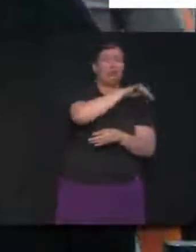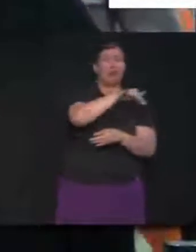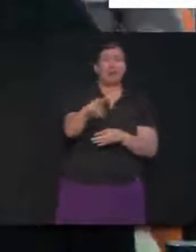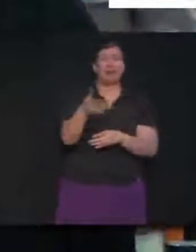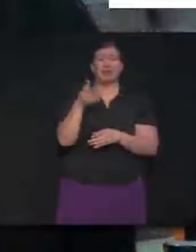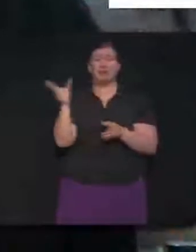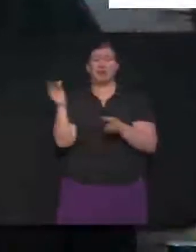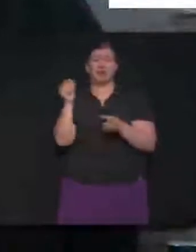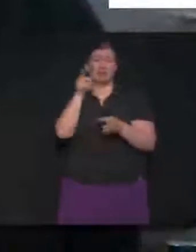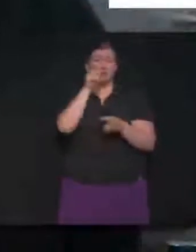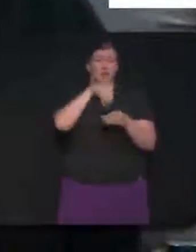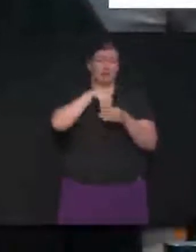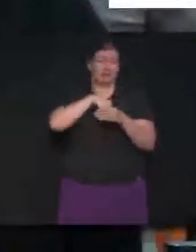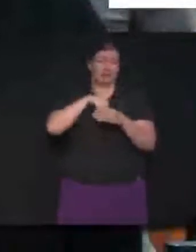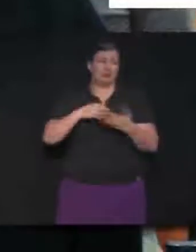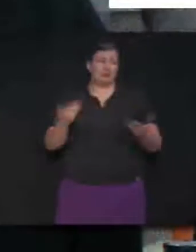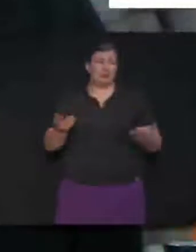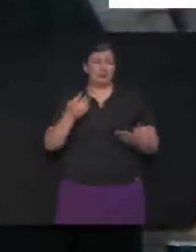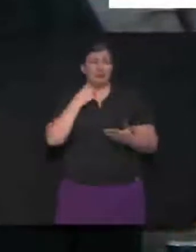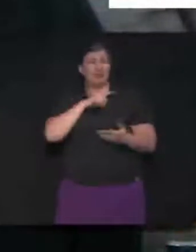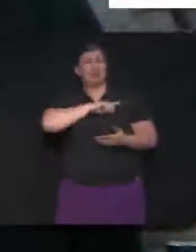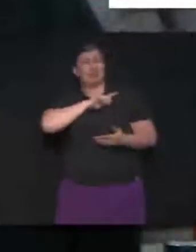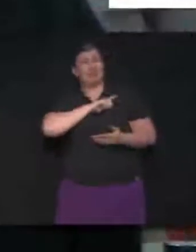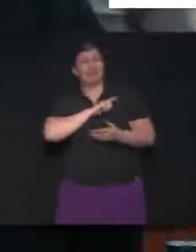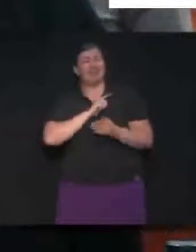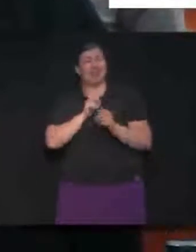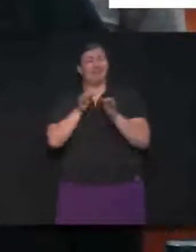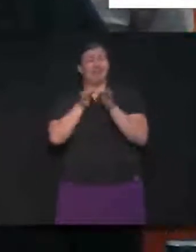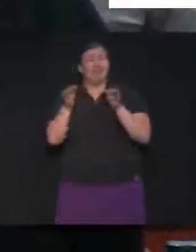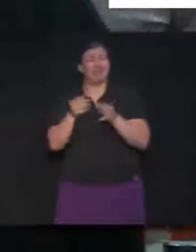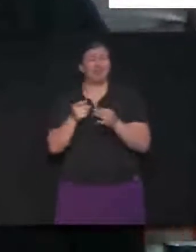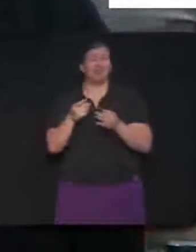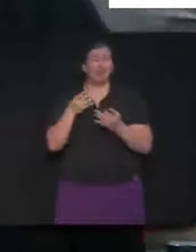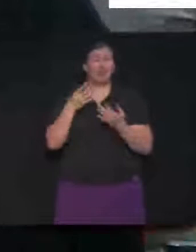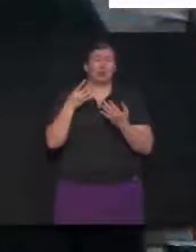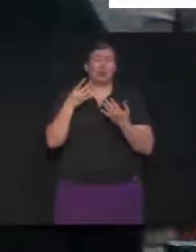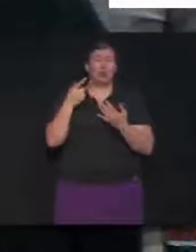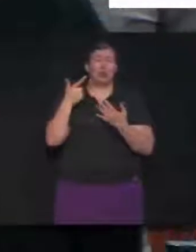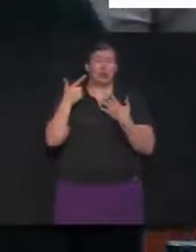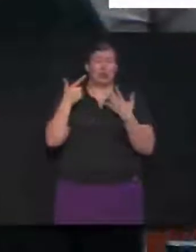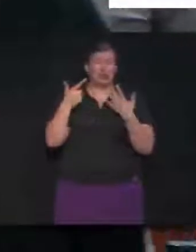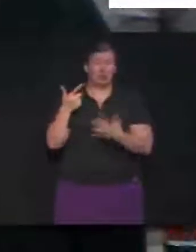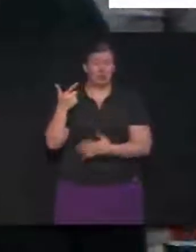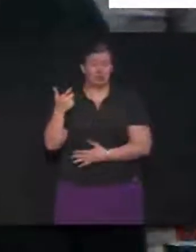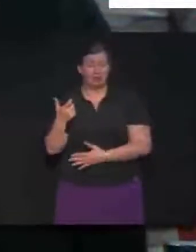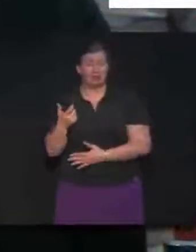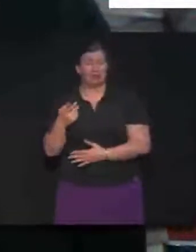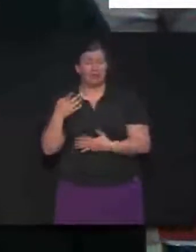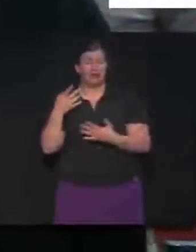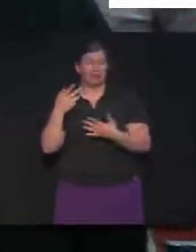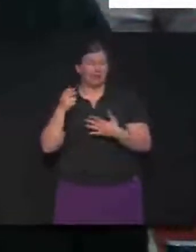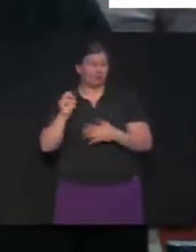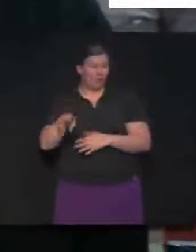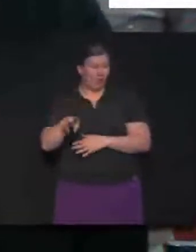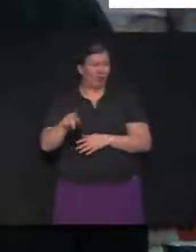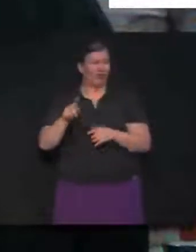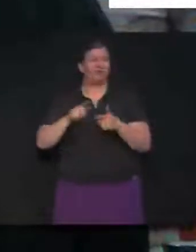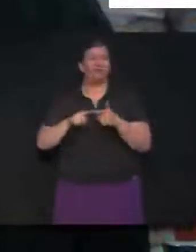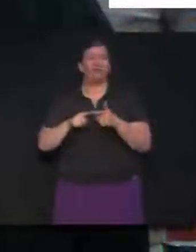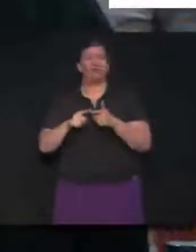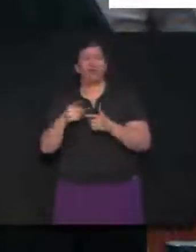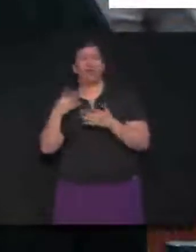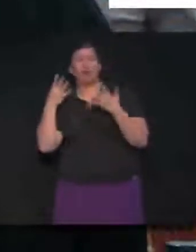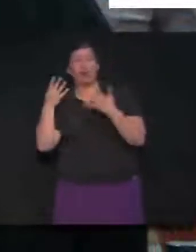satzungsänderungsanträge 12 und 27 und mit schweren Herzen 21 und 35 und die 39 nehme ich dann mit für die Offline